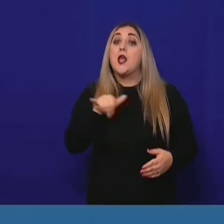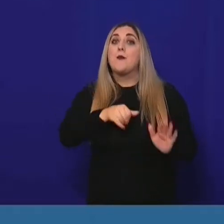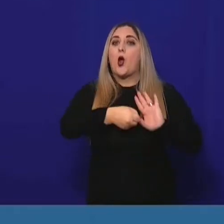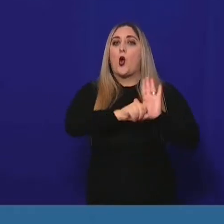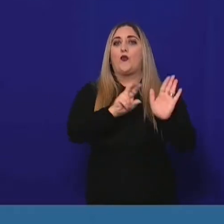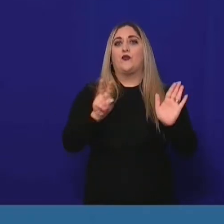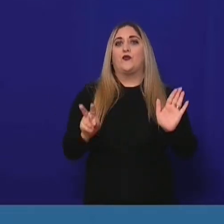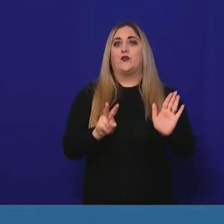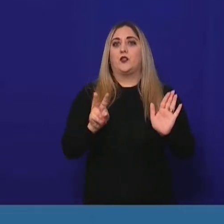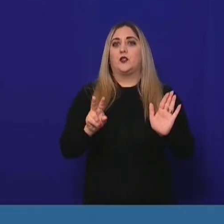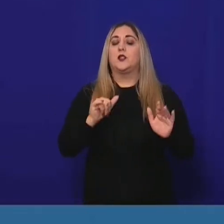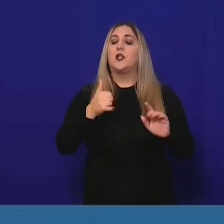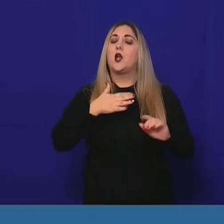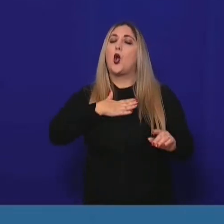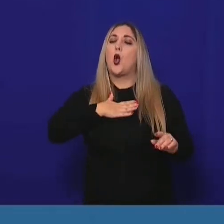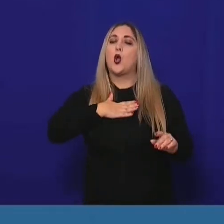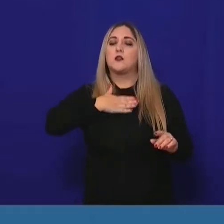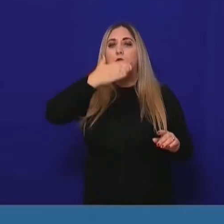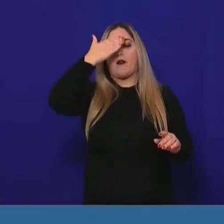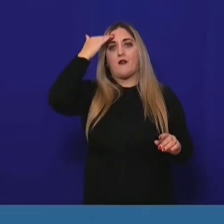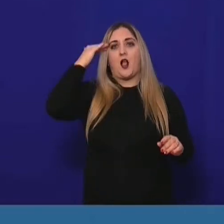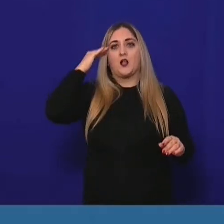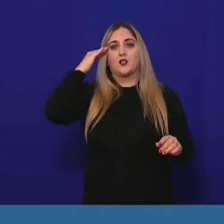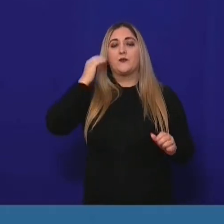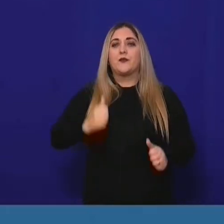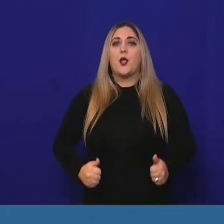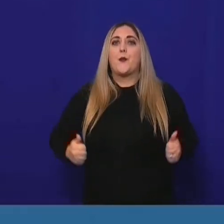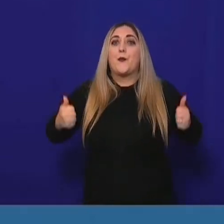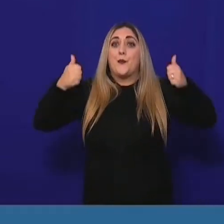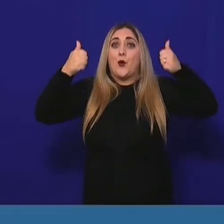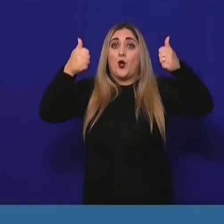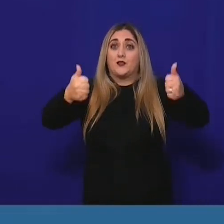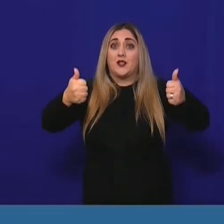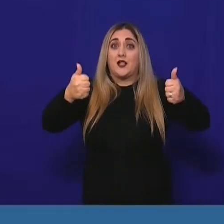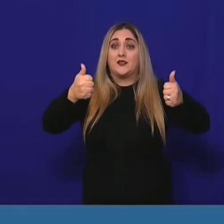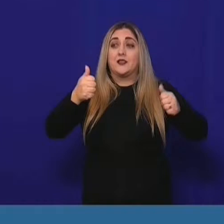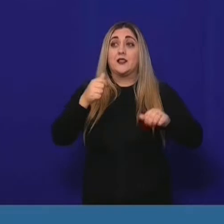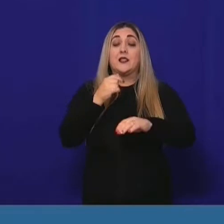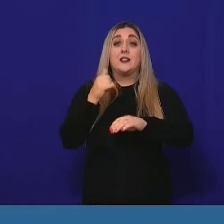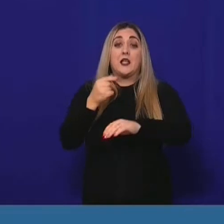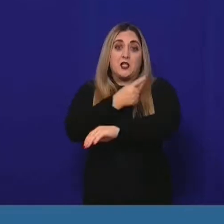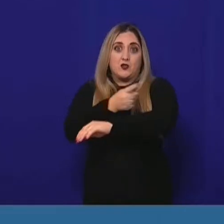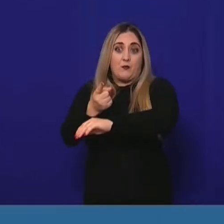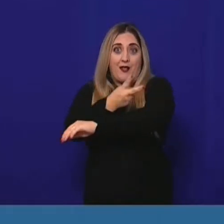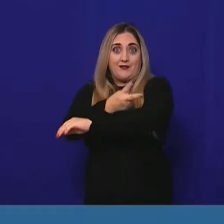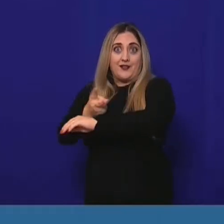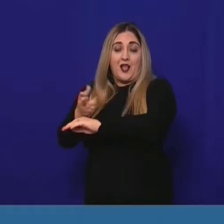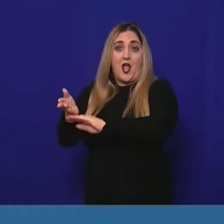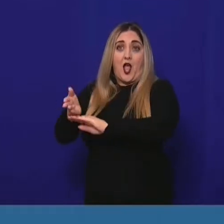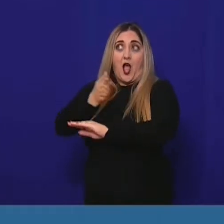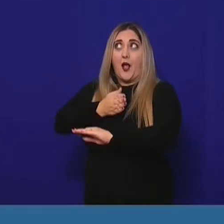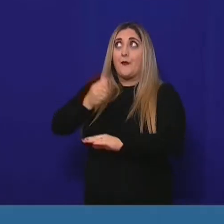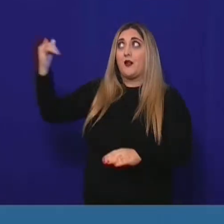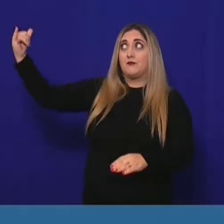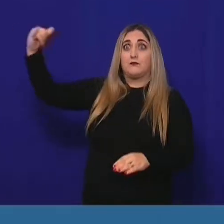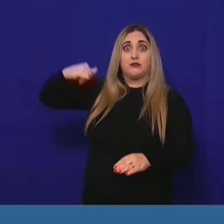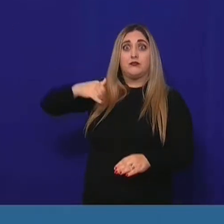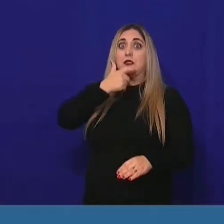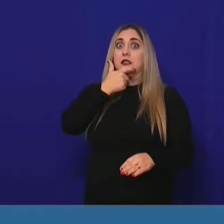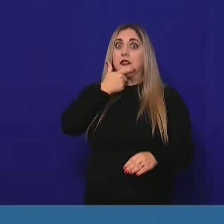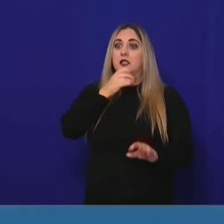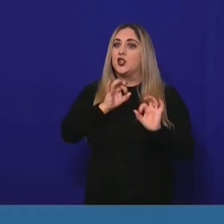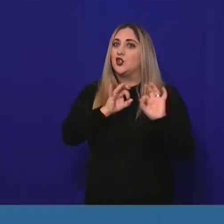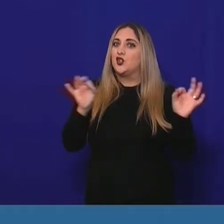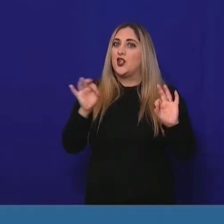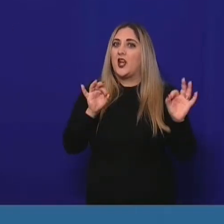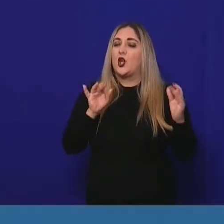sintomi li huma kellhom u importanti ħafna li fil-15 minn meta telqu mill-Ingilterra ma jkunux qrib speċjalment nies li